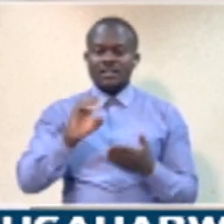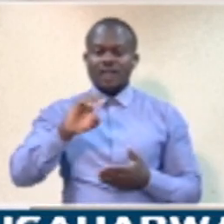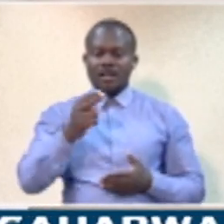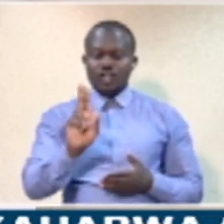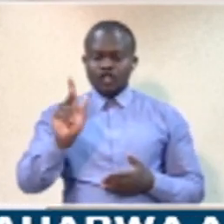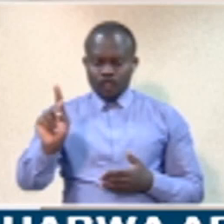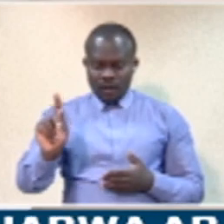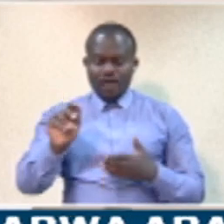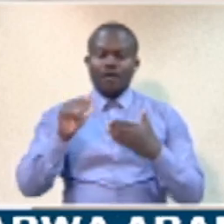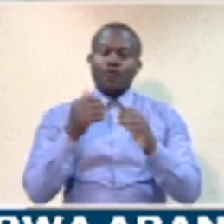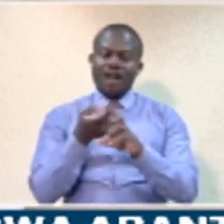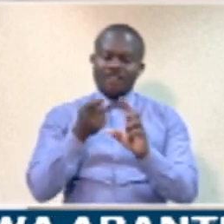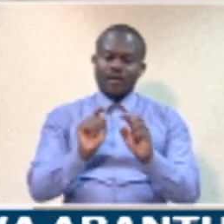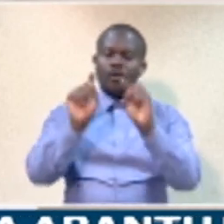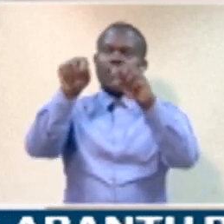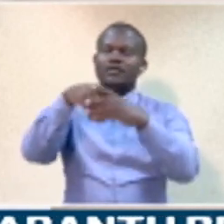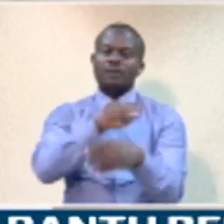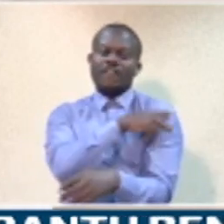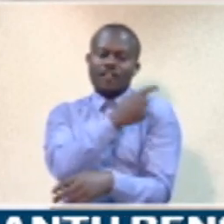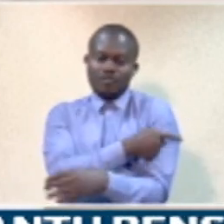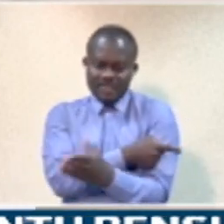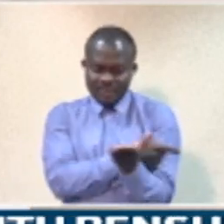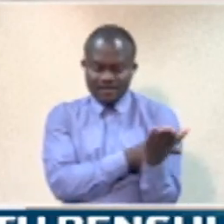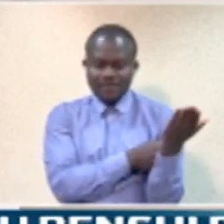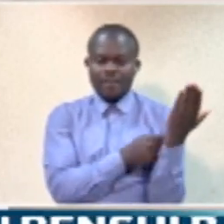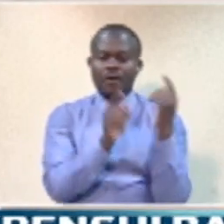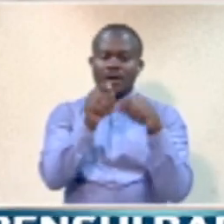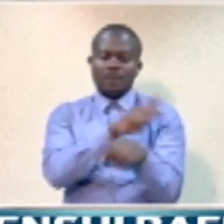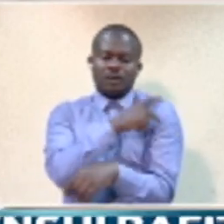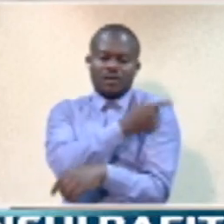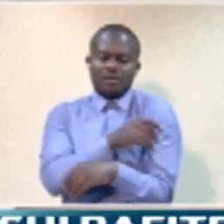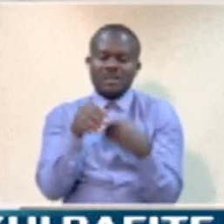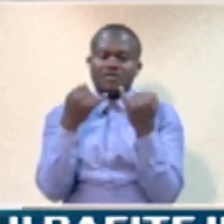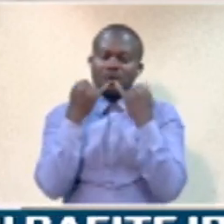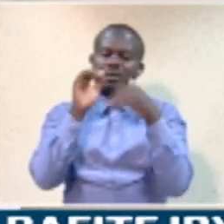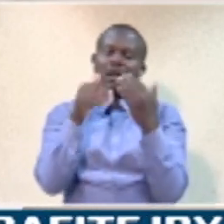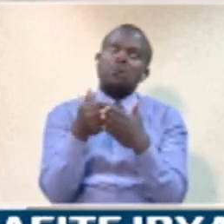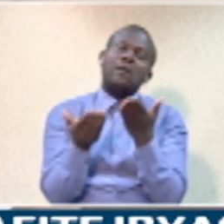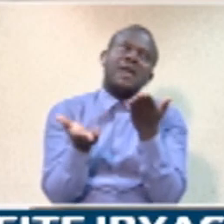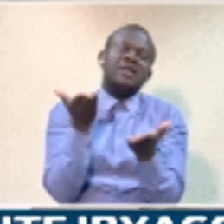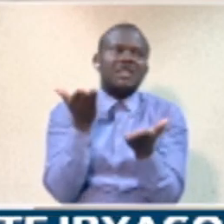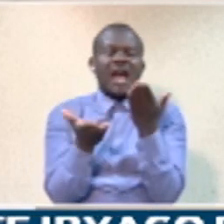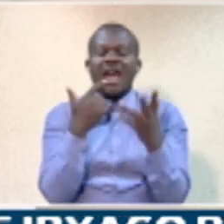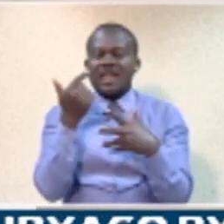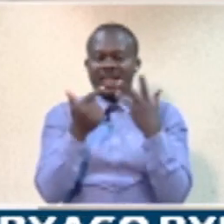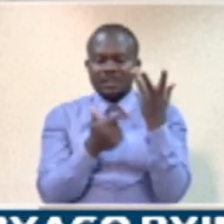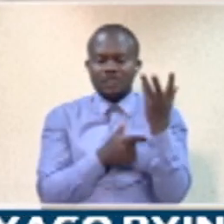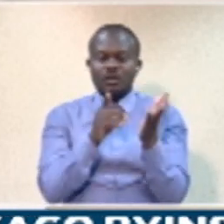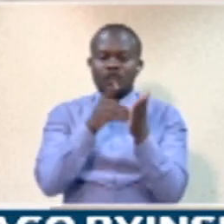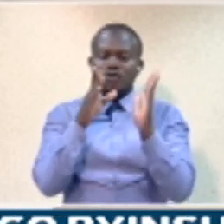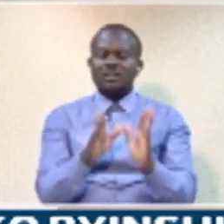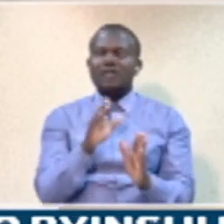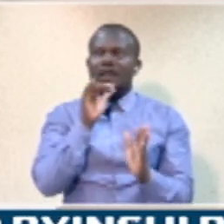CHK wavayo ukajya mu mafarumasi wagera mu mafarumasi bakubwira ngo wenda hari ibyo muganga